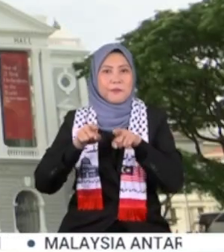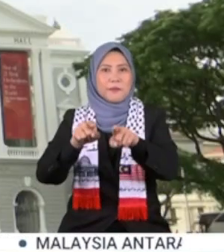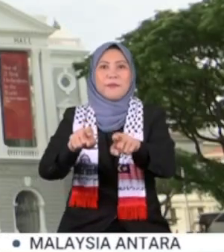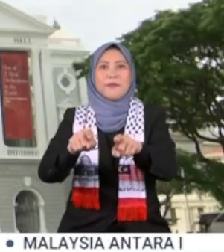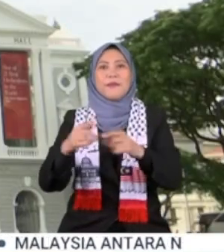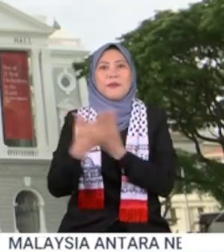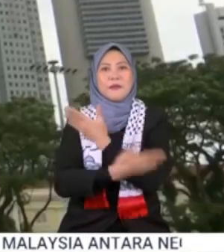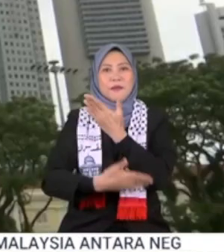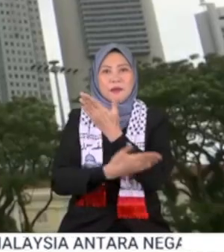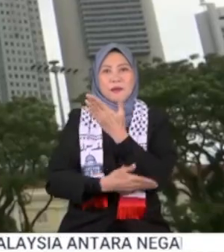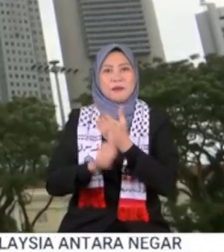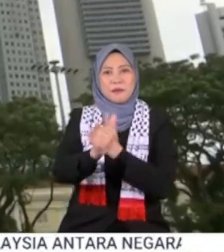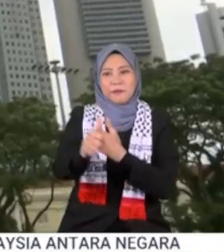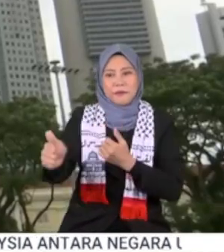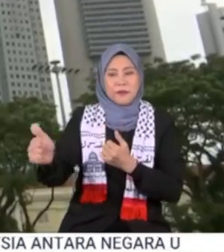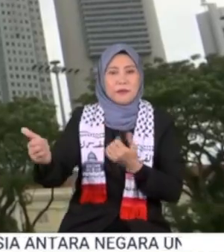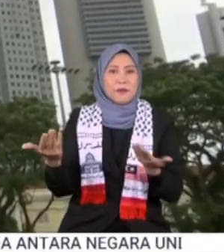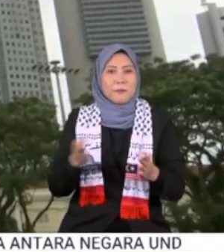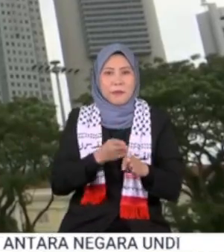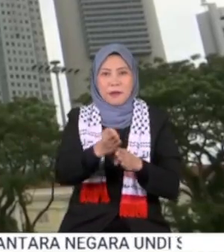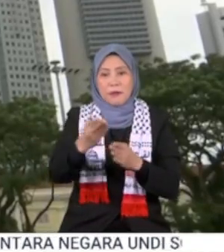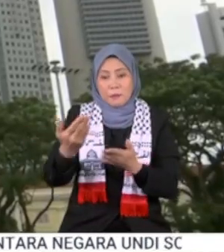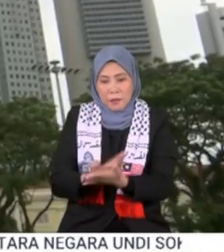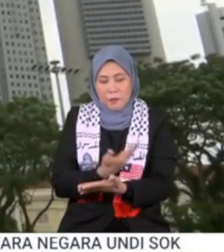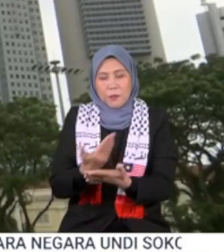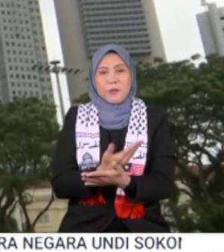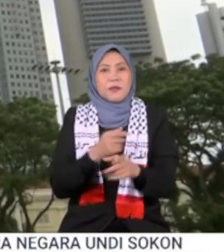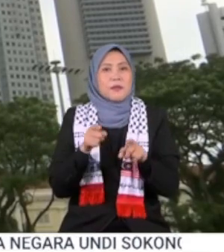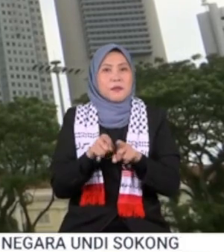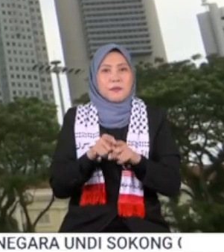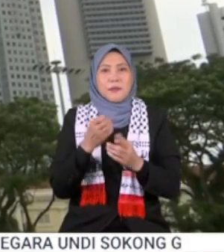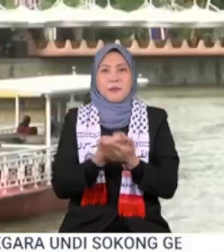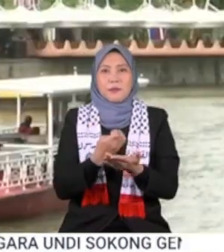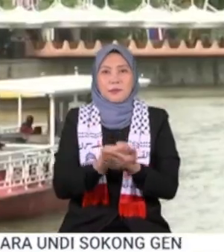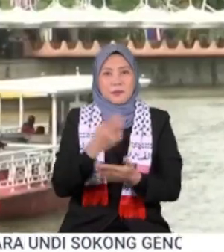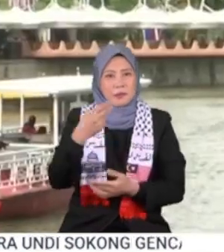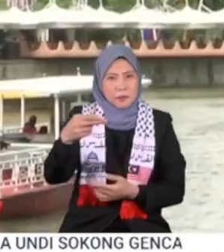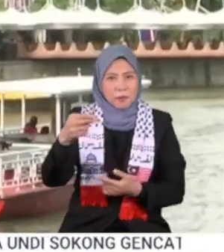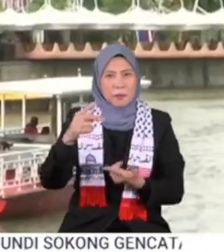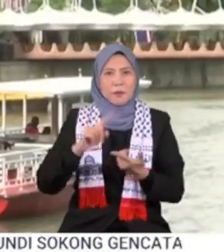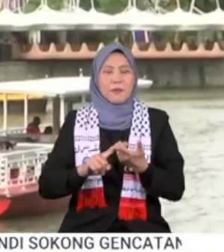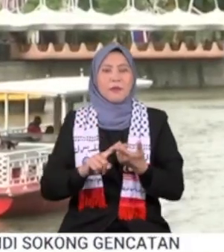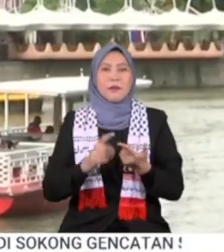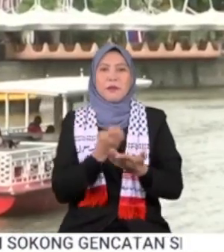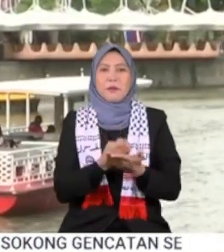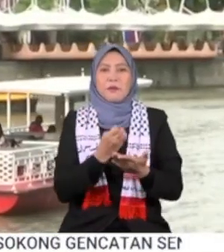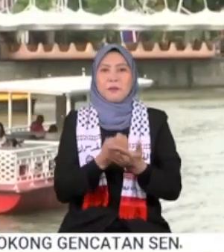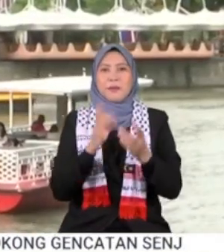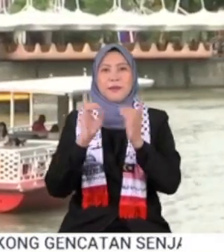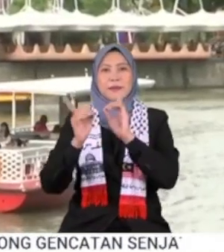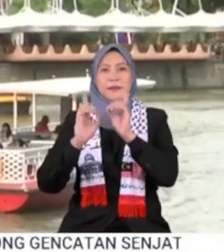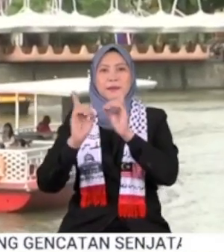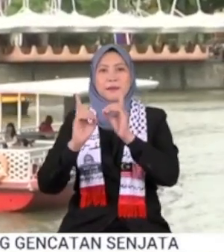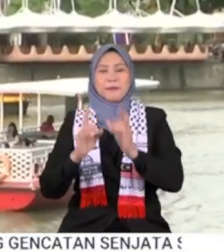di negara masing-masing terutamanya dalam bidang baharu muncul seperti ekonomi hijau dan ekonomi